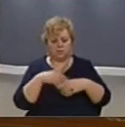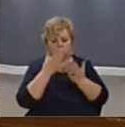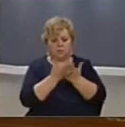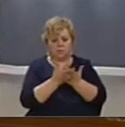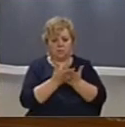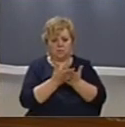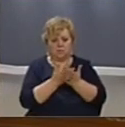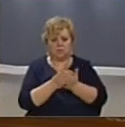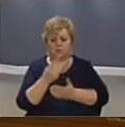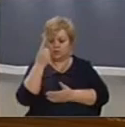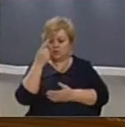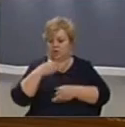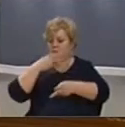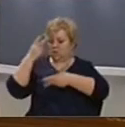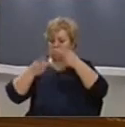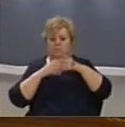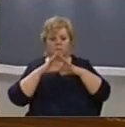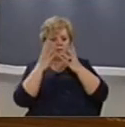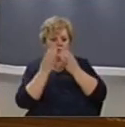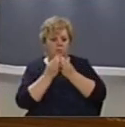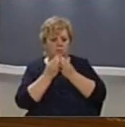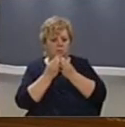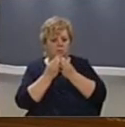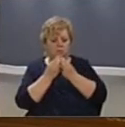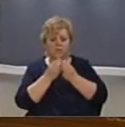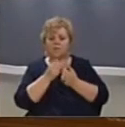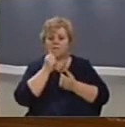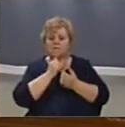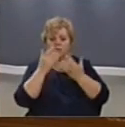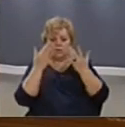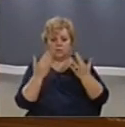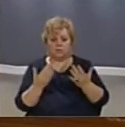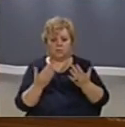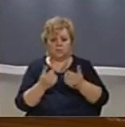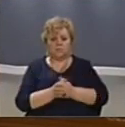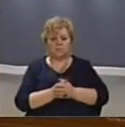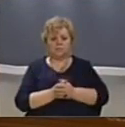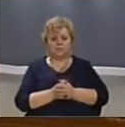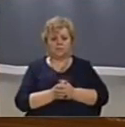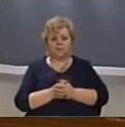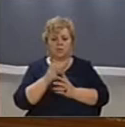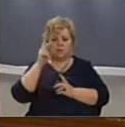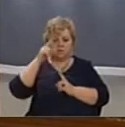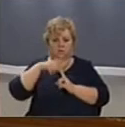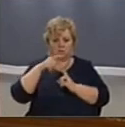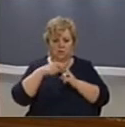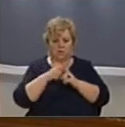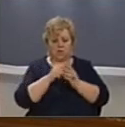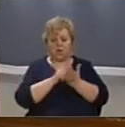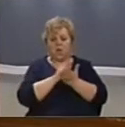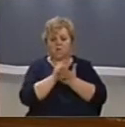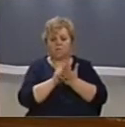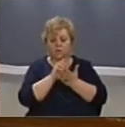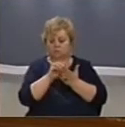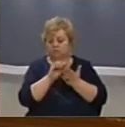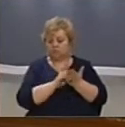rekomandohet një auditim i përgjithshëm i parasyra financiare dhe performancës së RTK-s në një afat sa më shpejt